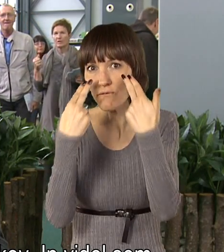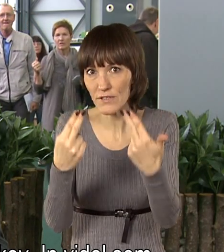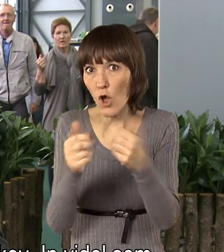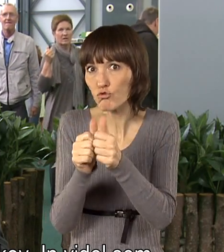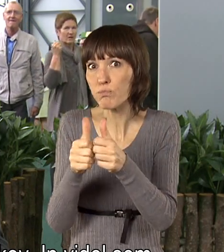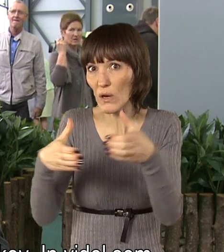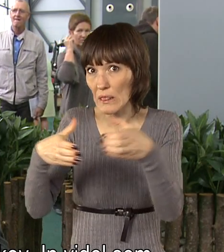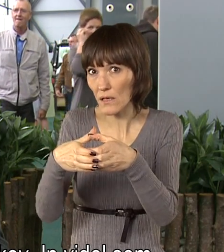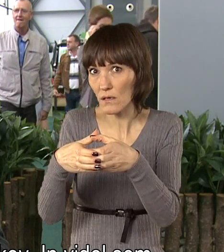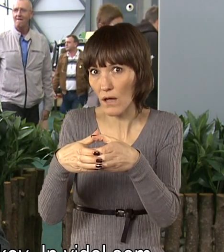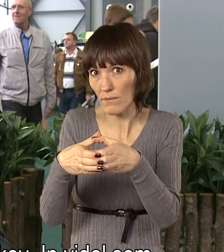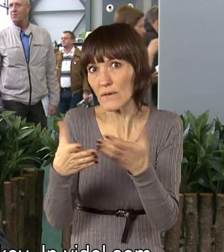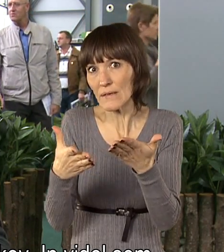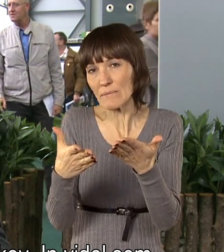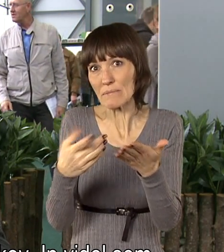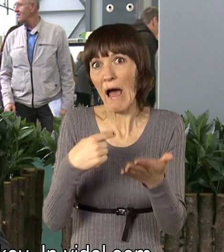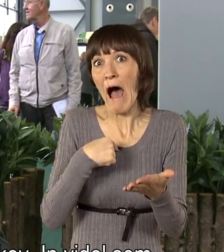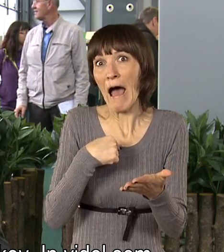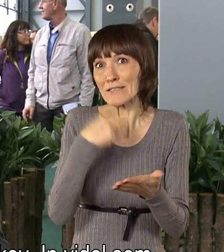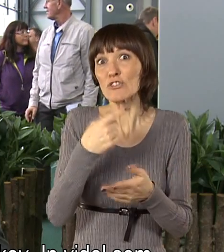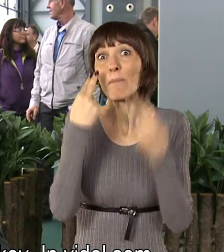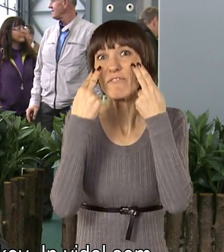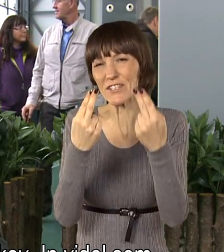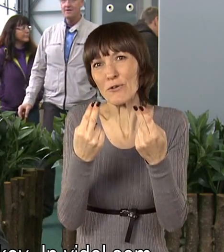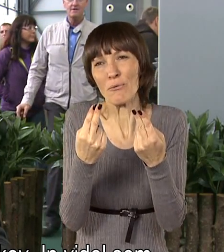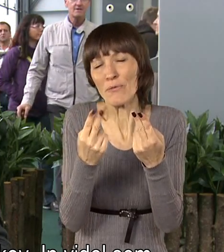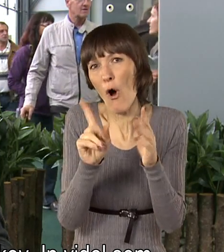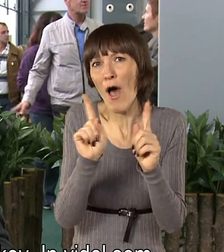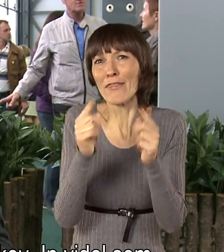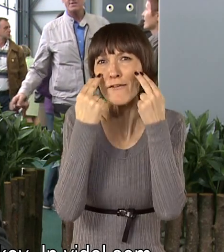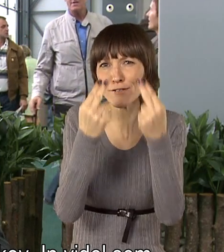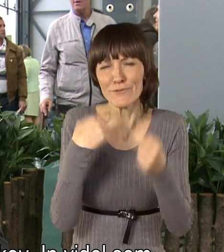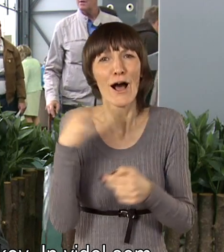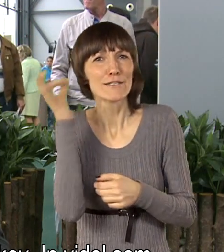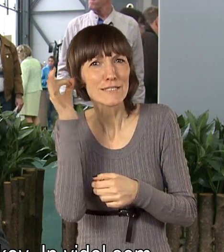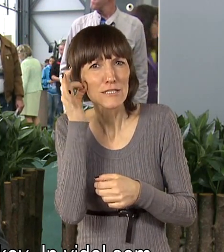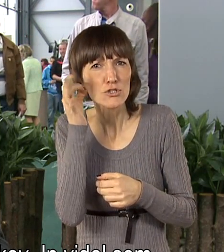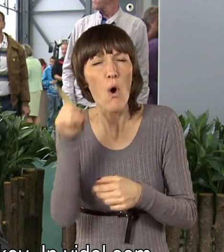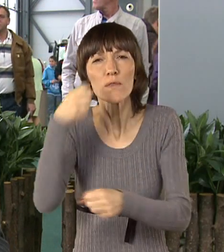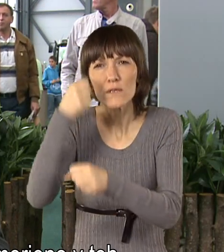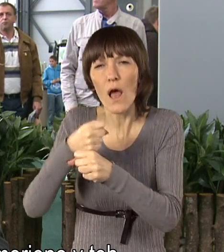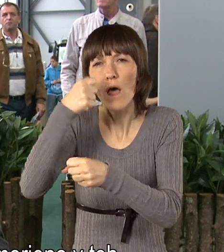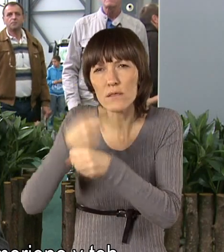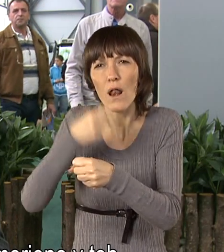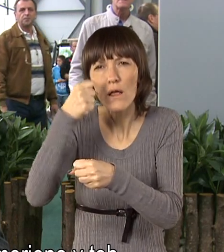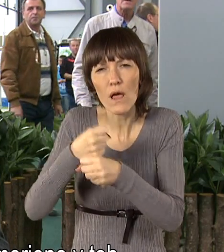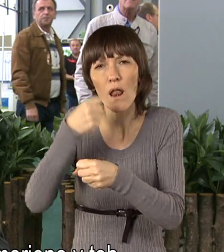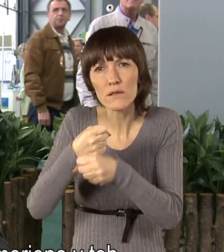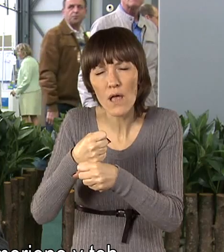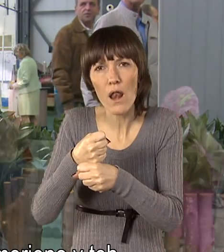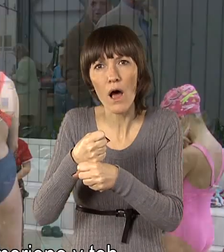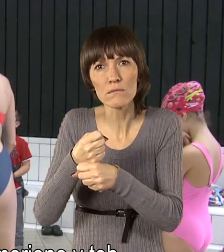športnikov. In videl sem, oziroma težko uporabni izraz videl, slišal sem, da delajo